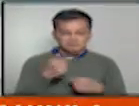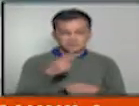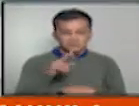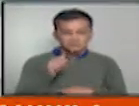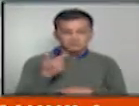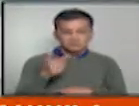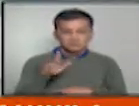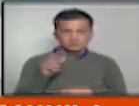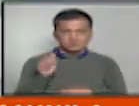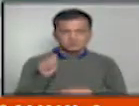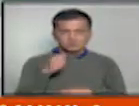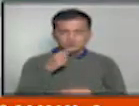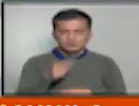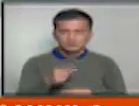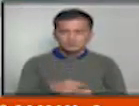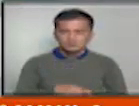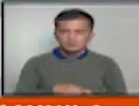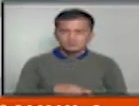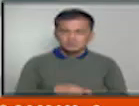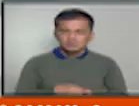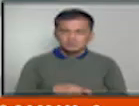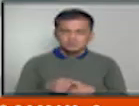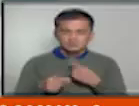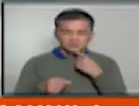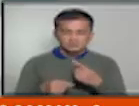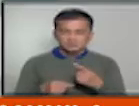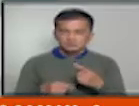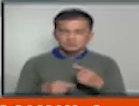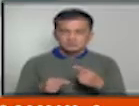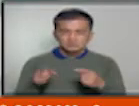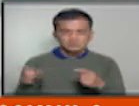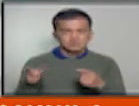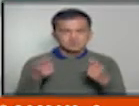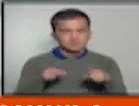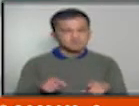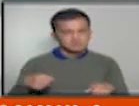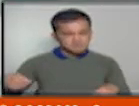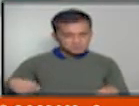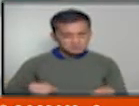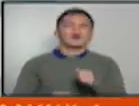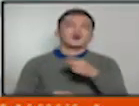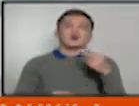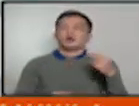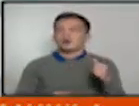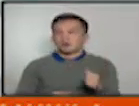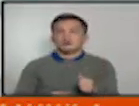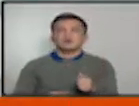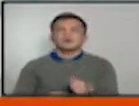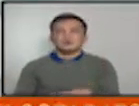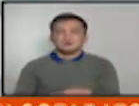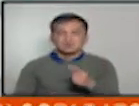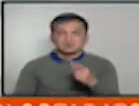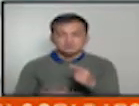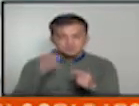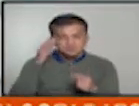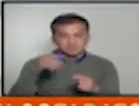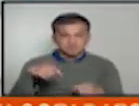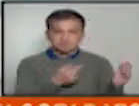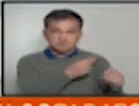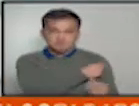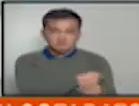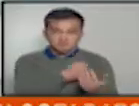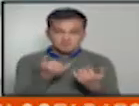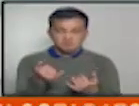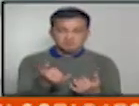Guagua. Doon man pala sa Sarapel Guagua, sir, mayroong kaso yan. Nanaksak din pala, sir. Okay, sir, yung sinaksak niya nasa ospital